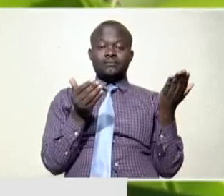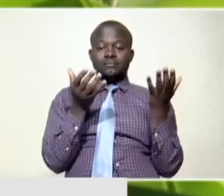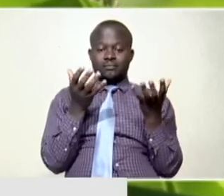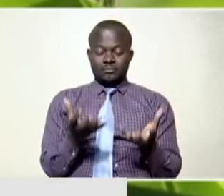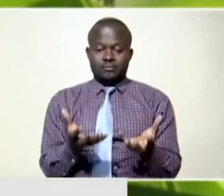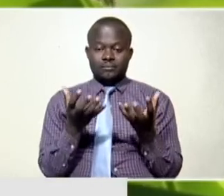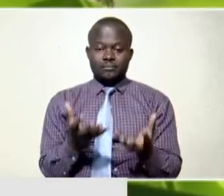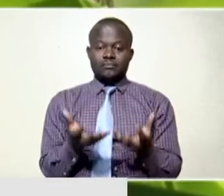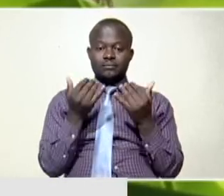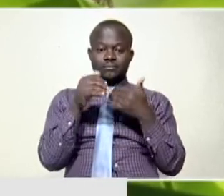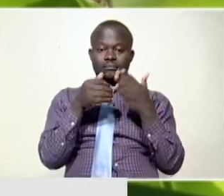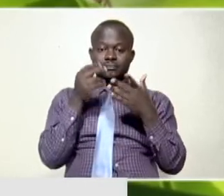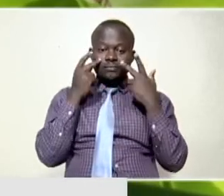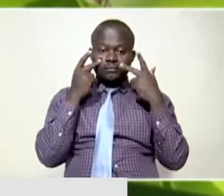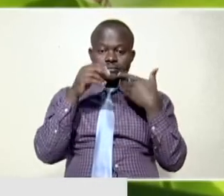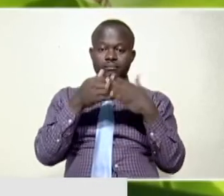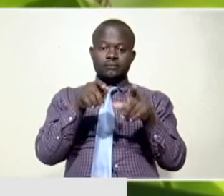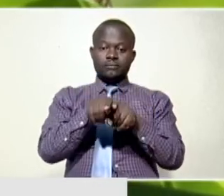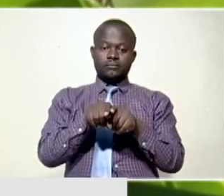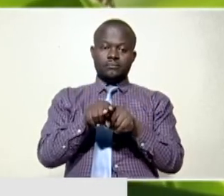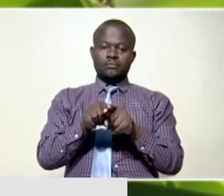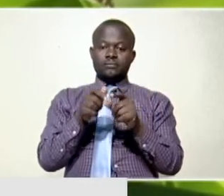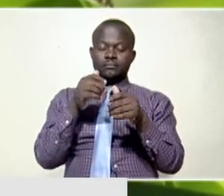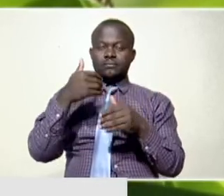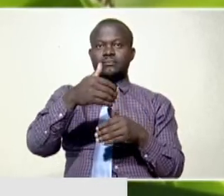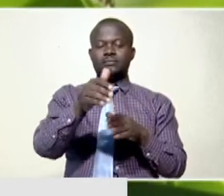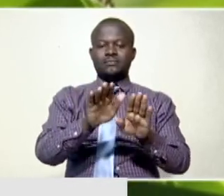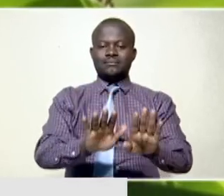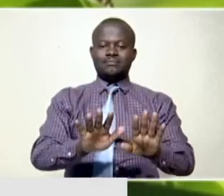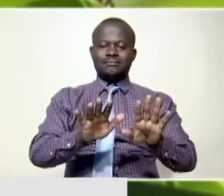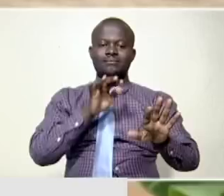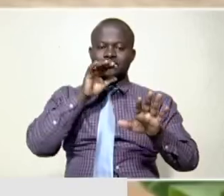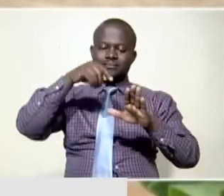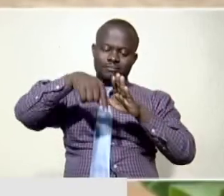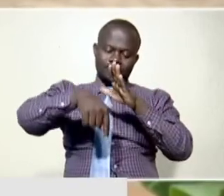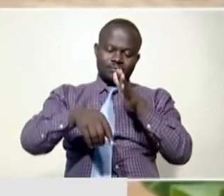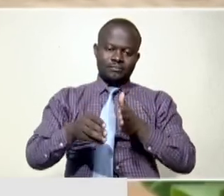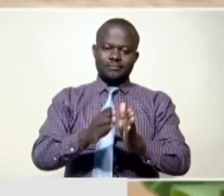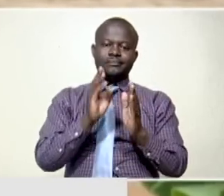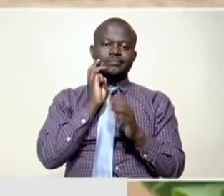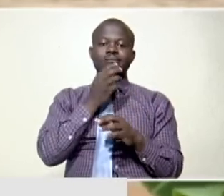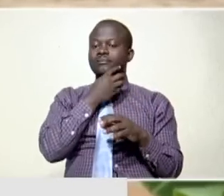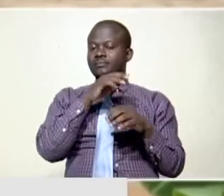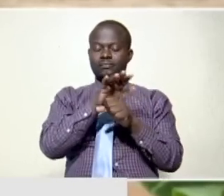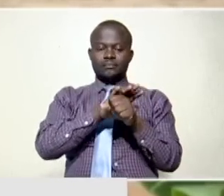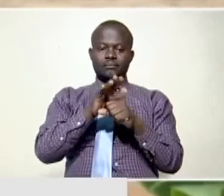biremereye. Urabona n'izivuma nazo n'ukwerira gakeya ntabwo turi kugira mu muhanda hasi. Amazi yaruzuye mu